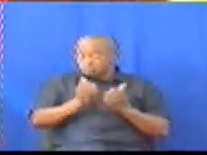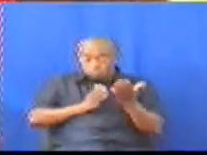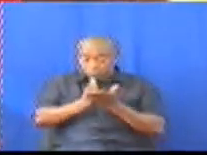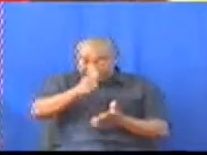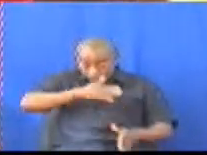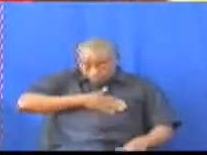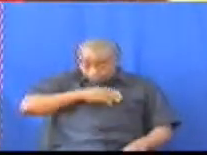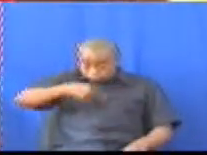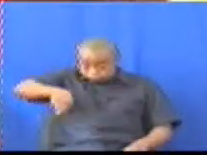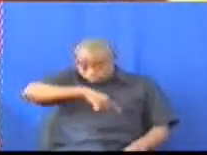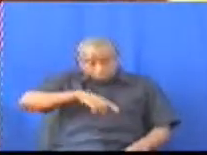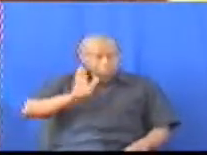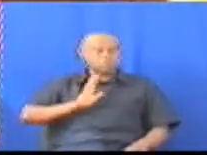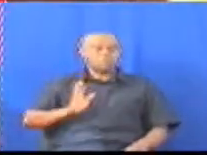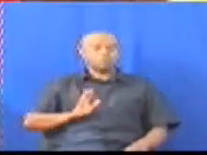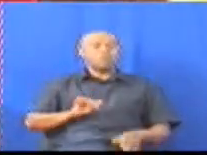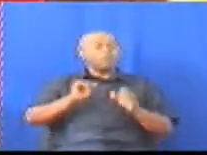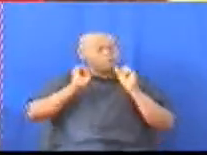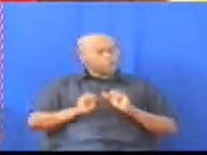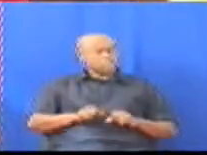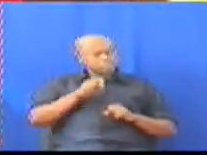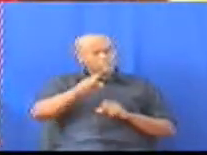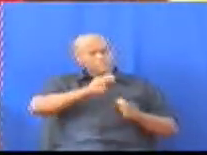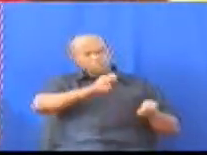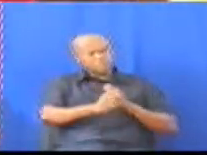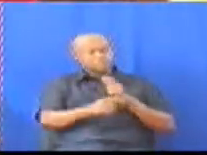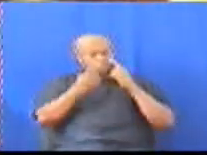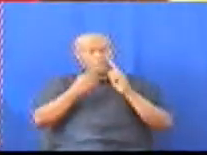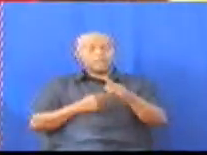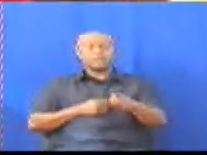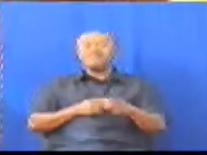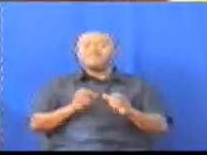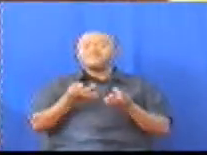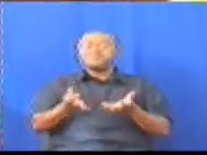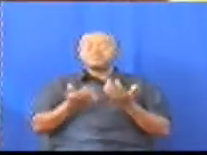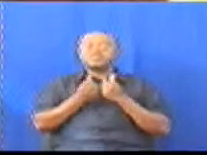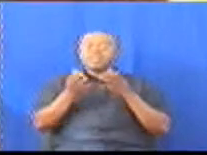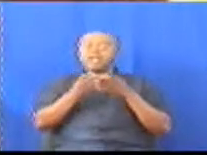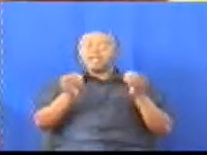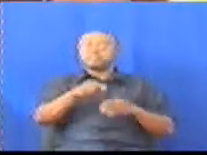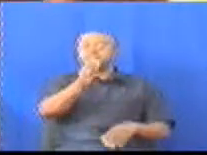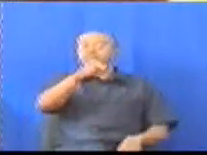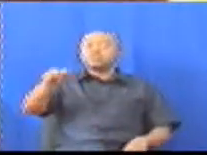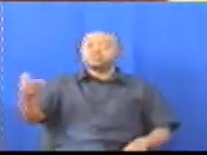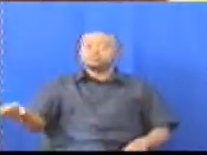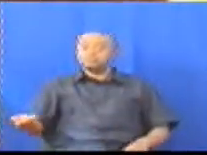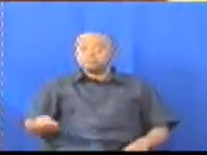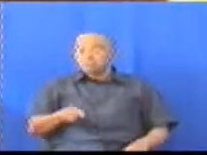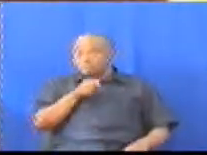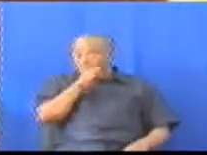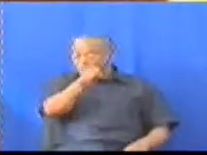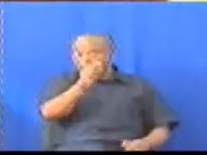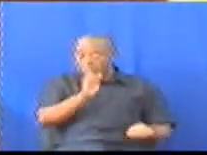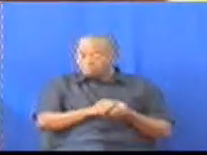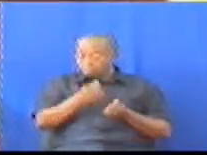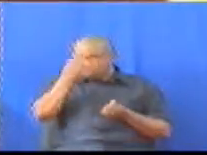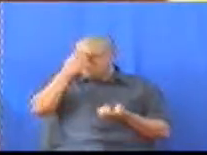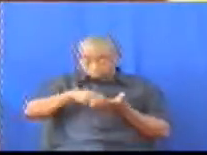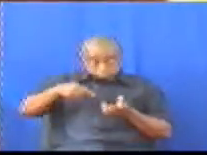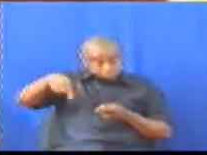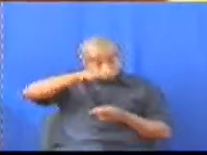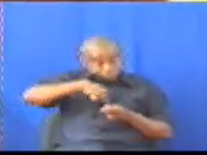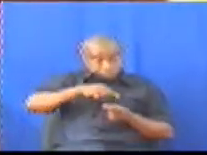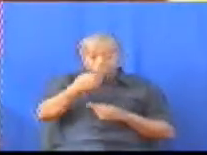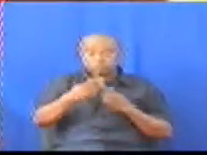ndio wawakilishi, tuangalie yale marekebisho yatawaathiri vipi wananchi wetu. Haya ndio mambo ambayo wabunge tuko hapa tujadiliane,